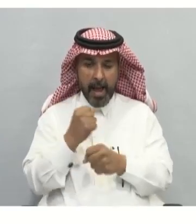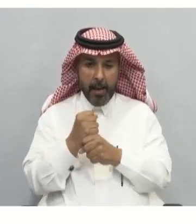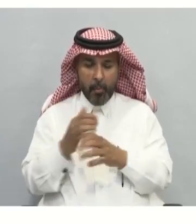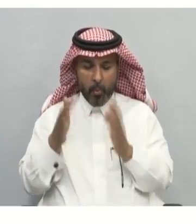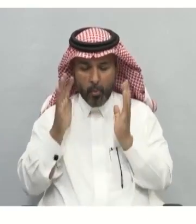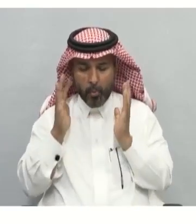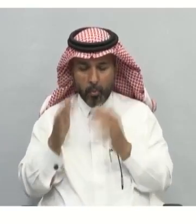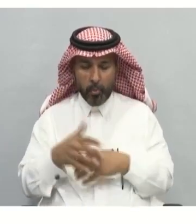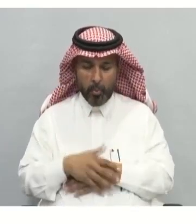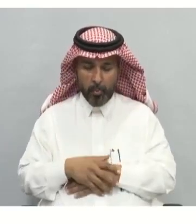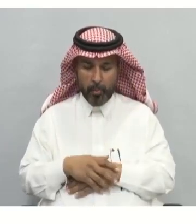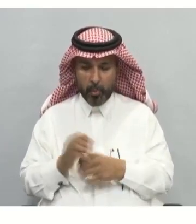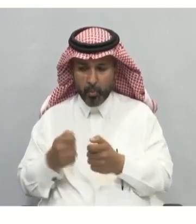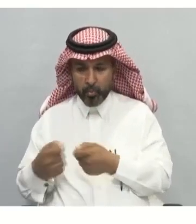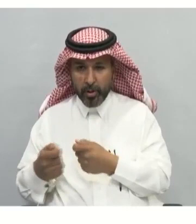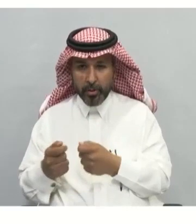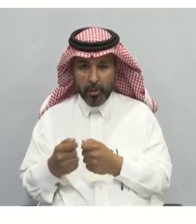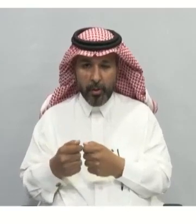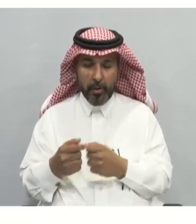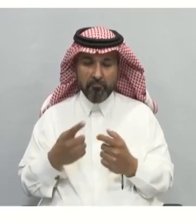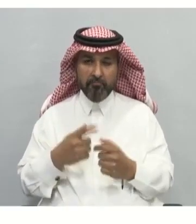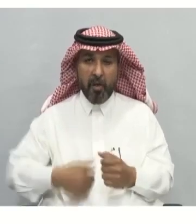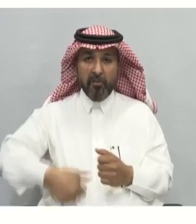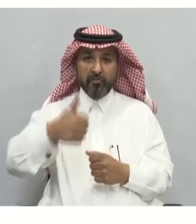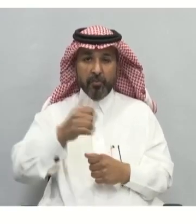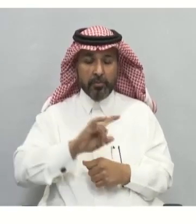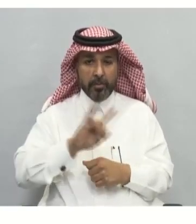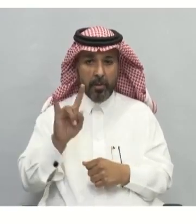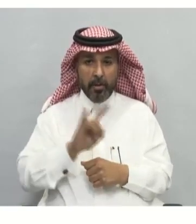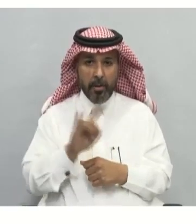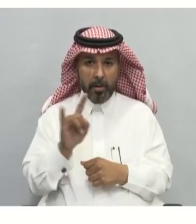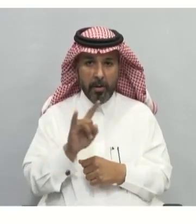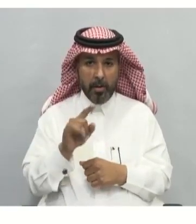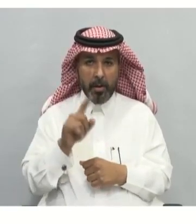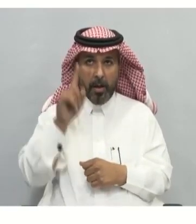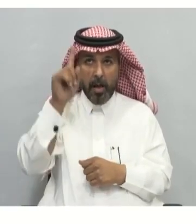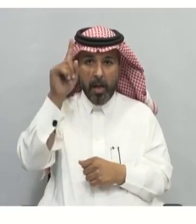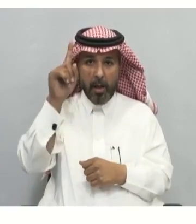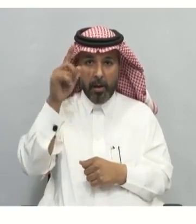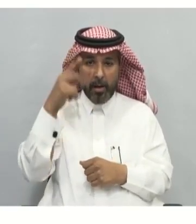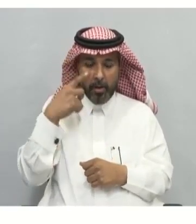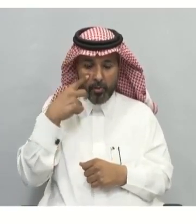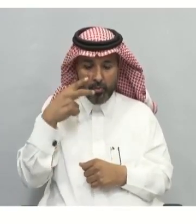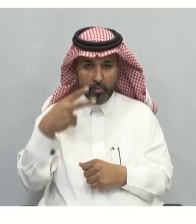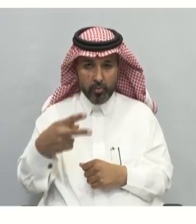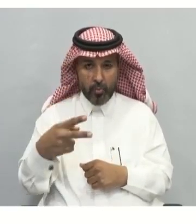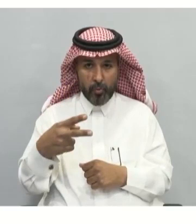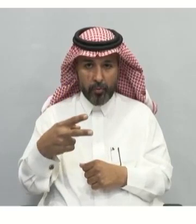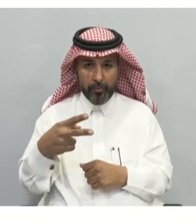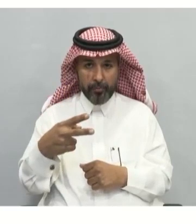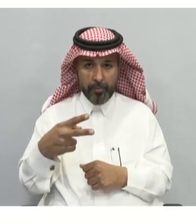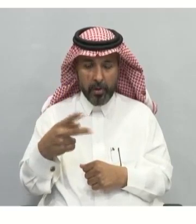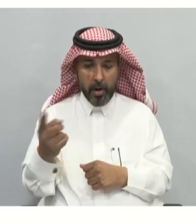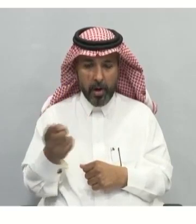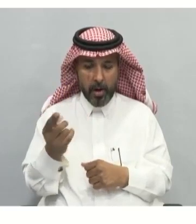عمله قالوا ولا انت يا رسول الله قال ولا انا الا يتغمد الله برحمه سددوا